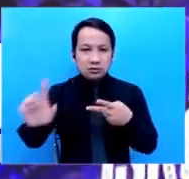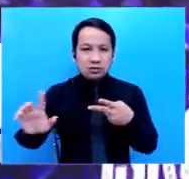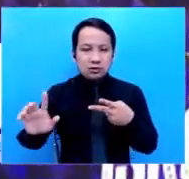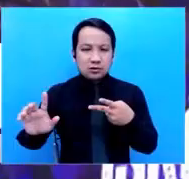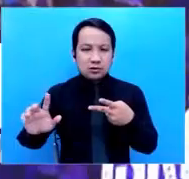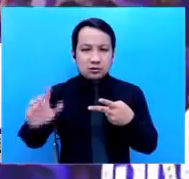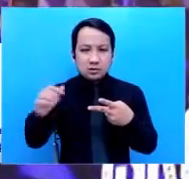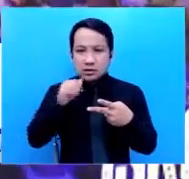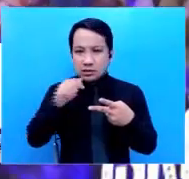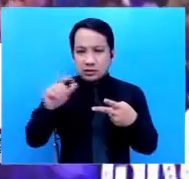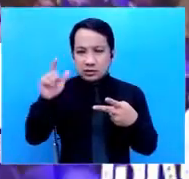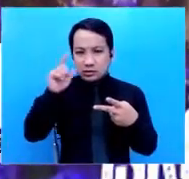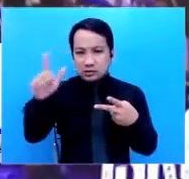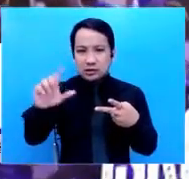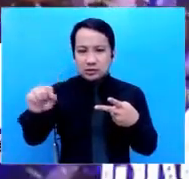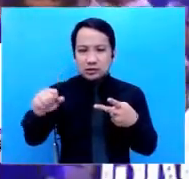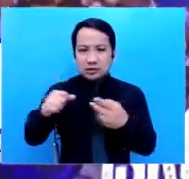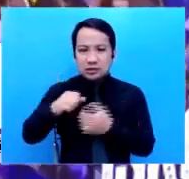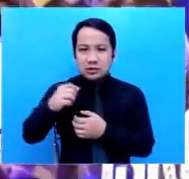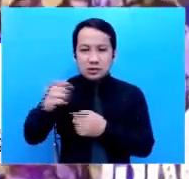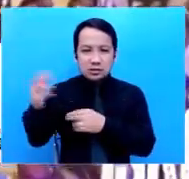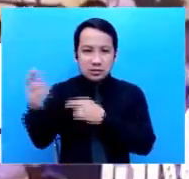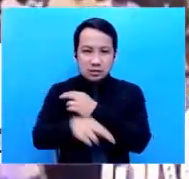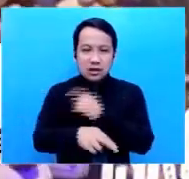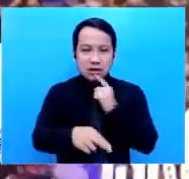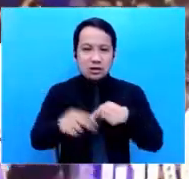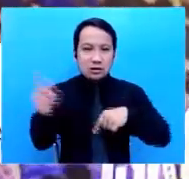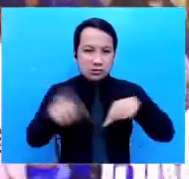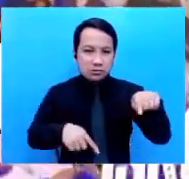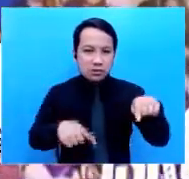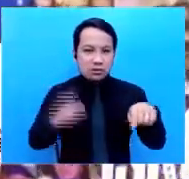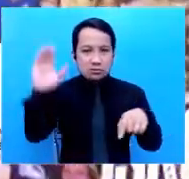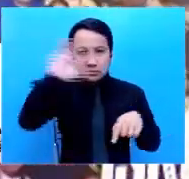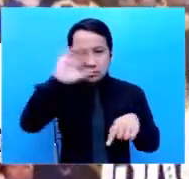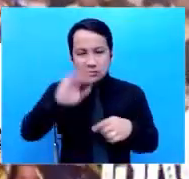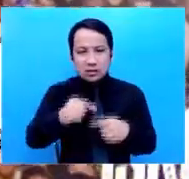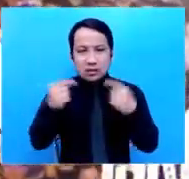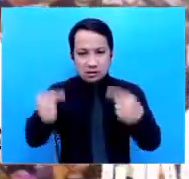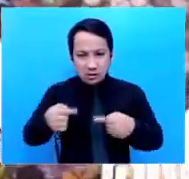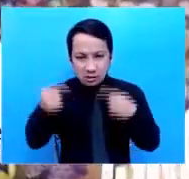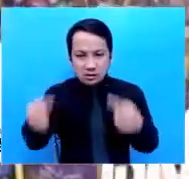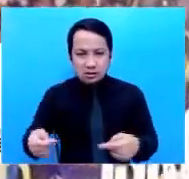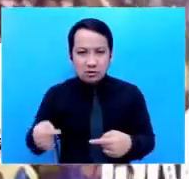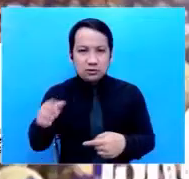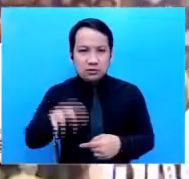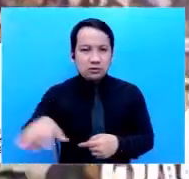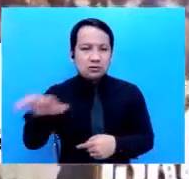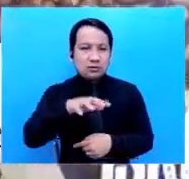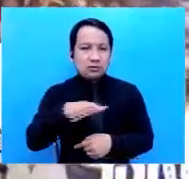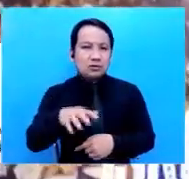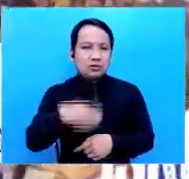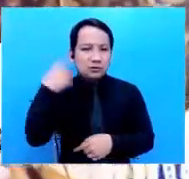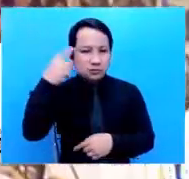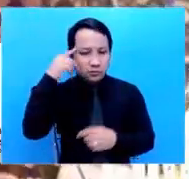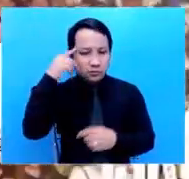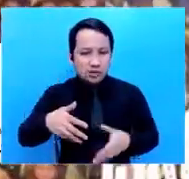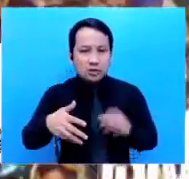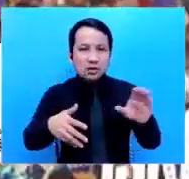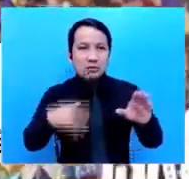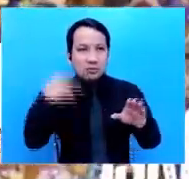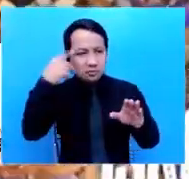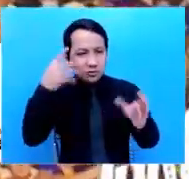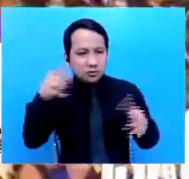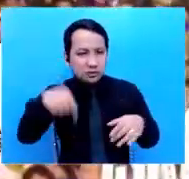dilaw. Mag-iiganti, mag-aaway muli ang malalaking politiko sa ating